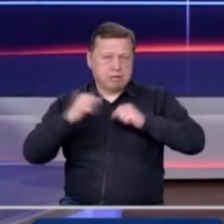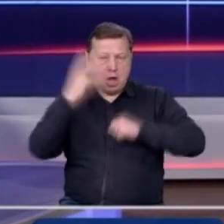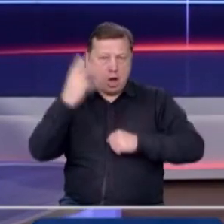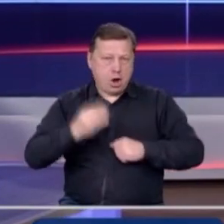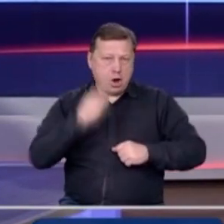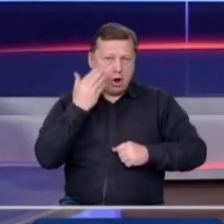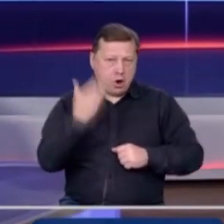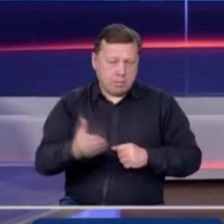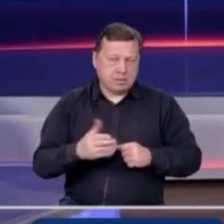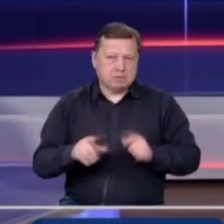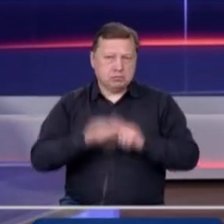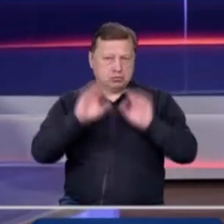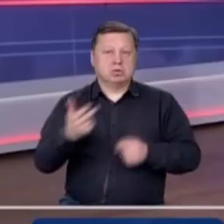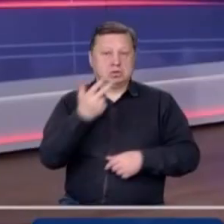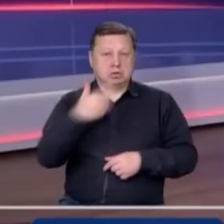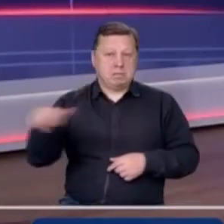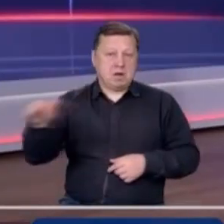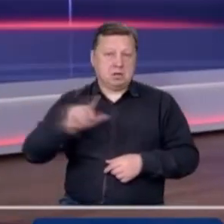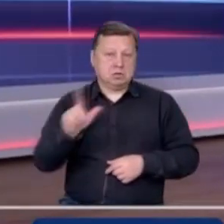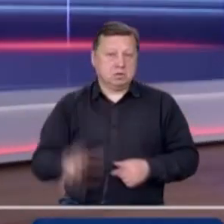obraz i zarazem dzieło sztuki.